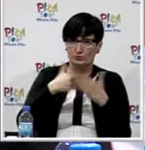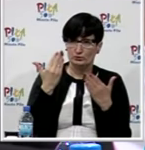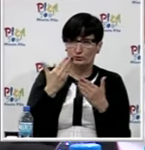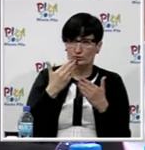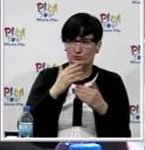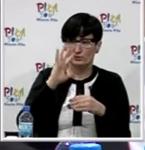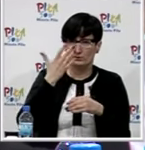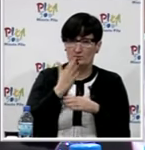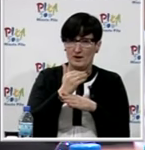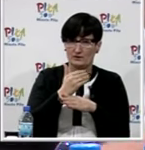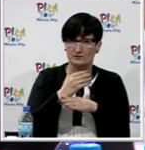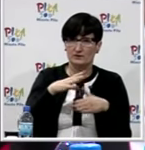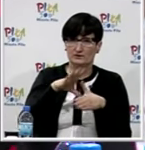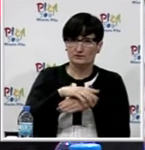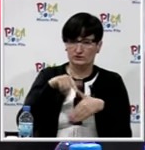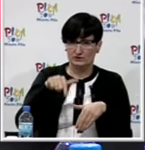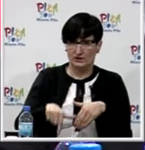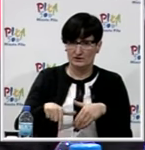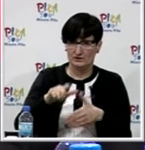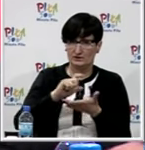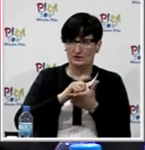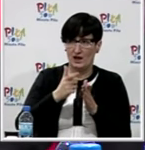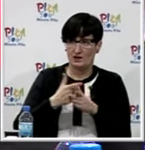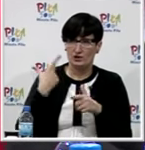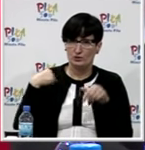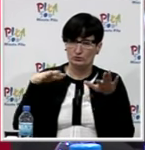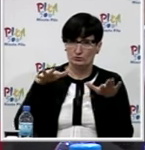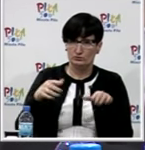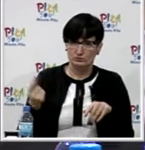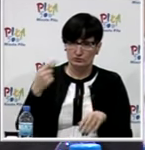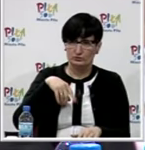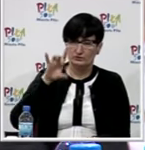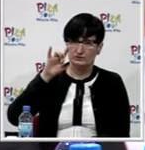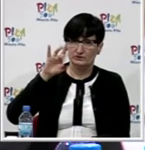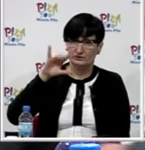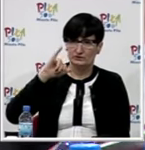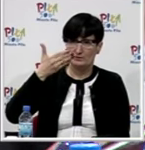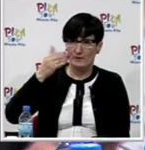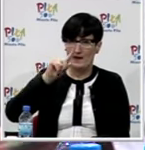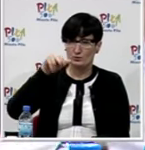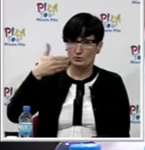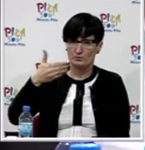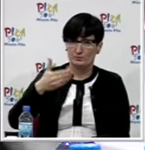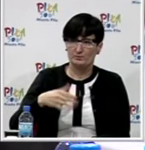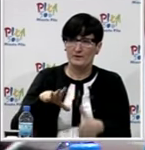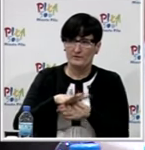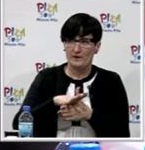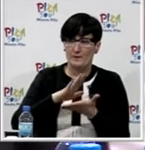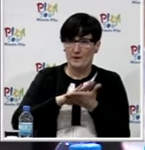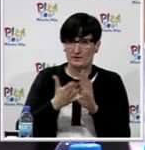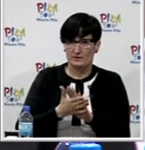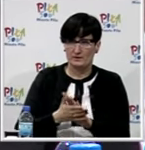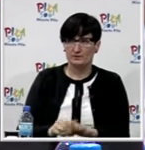w tej sali tak liczne grono gimnazjalistów uczestniczyło w tych targach. A jednocześnie